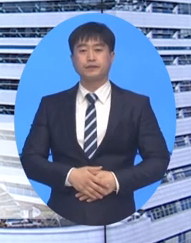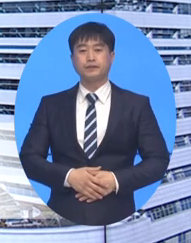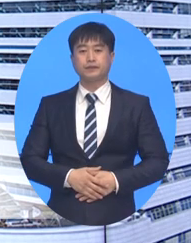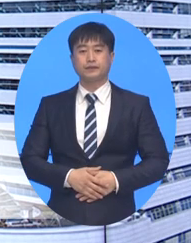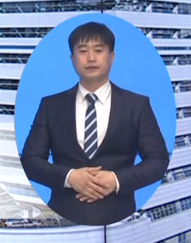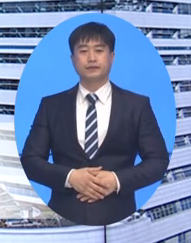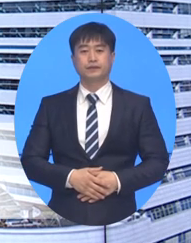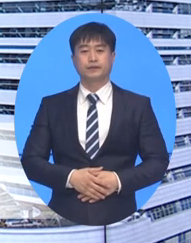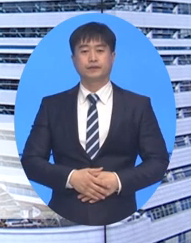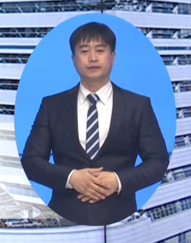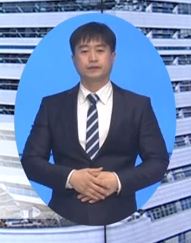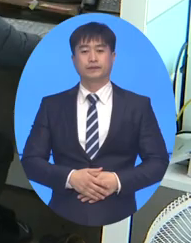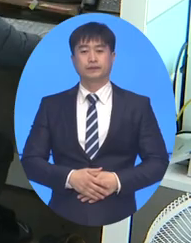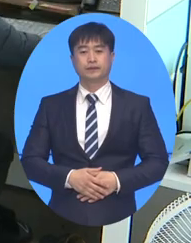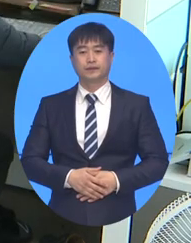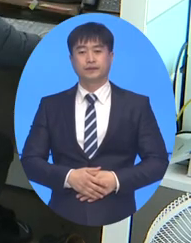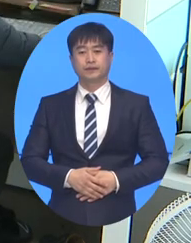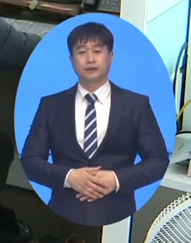설명드리겠습니다